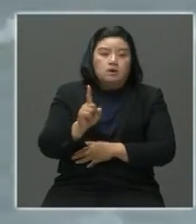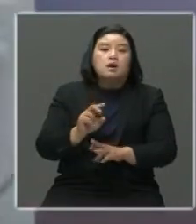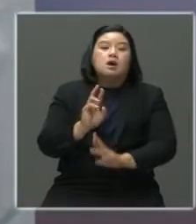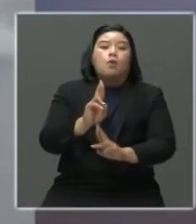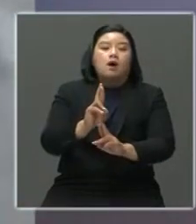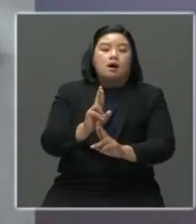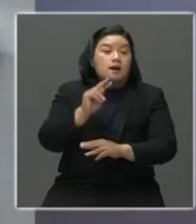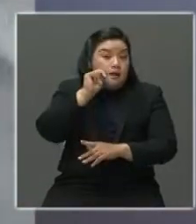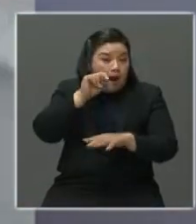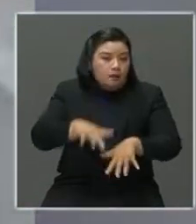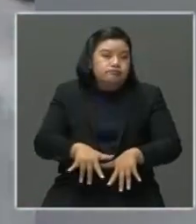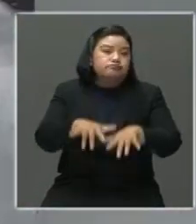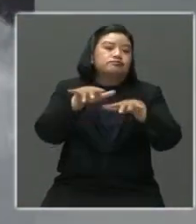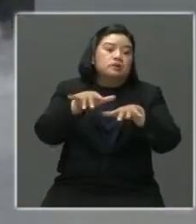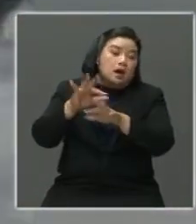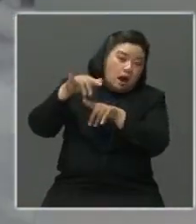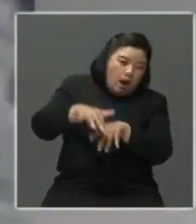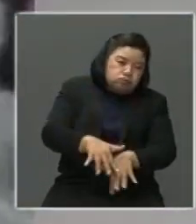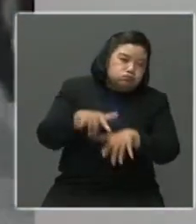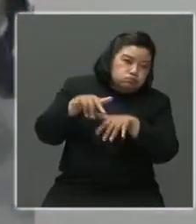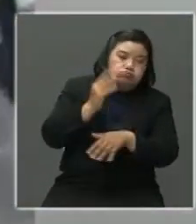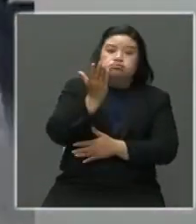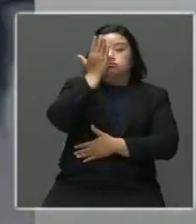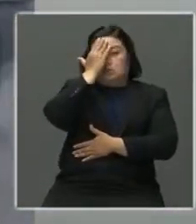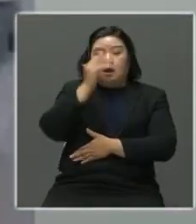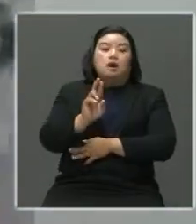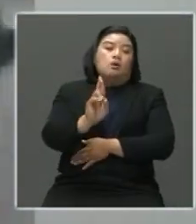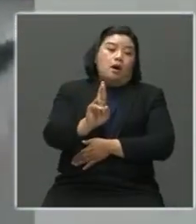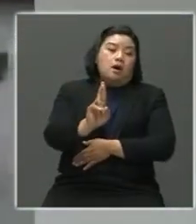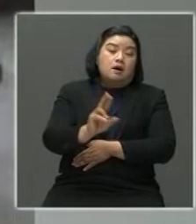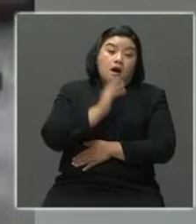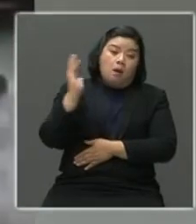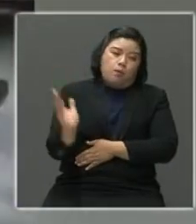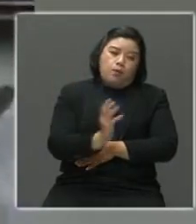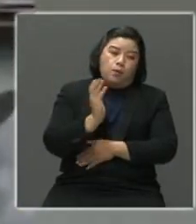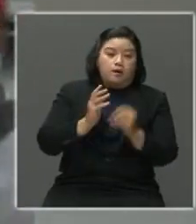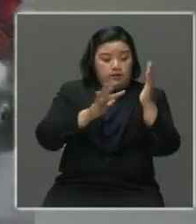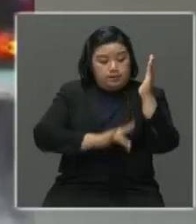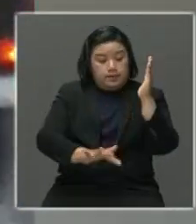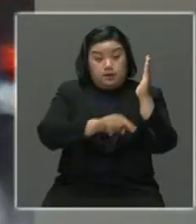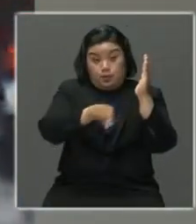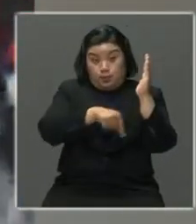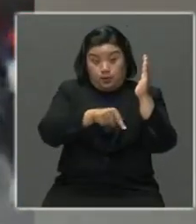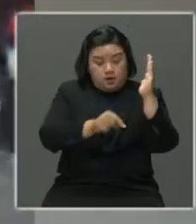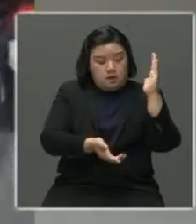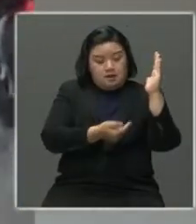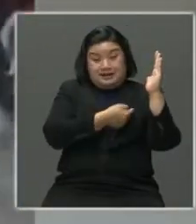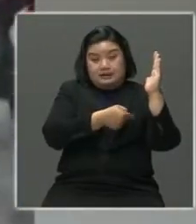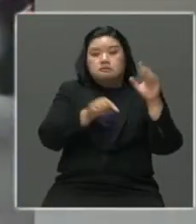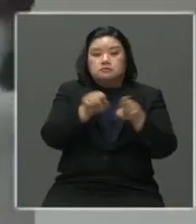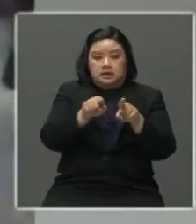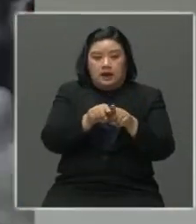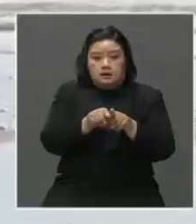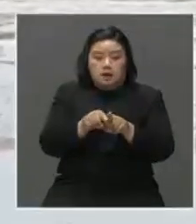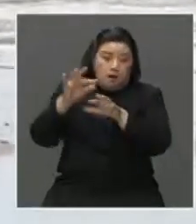ะเกิดน้ำท่วมฉับพลันและน้ำป่าไหลหลากค่ะสำหรับคลื่นลมบริเวณทะเลอันดามันและอ่าวไทยนะคะจะคลื่นสูงถึง 2-4 เมตร